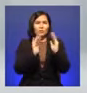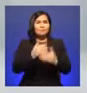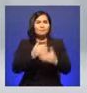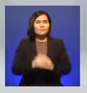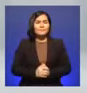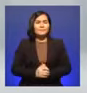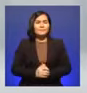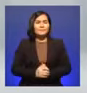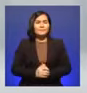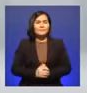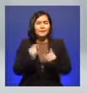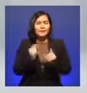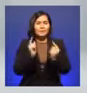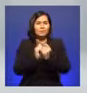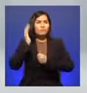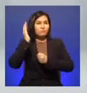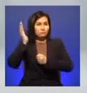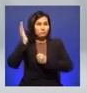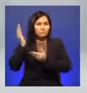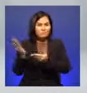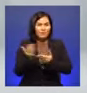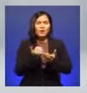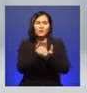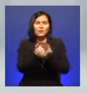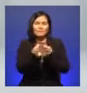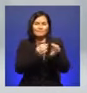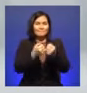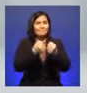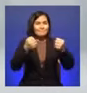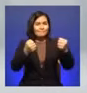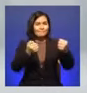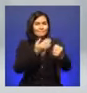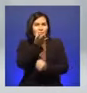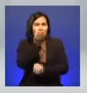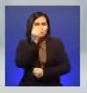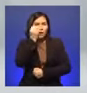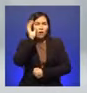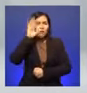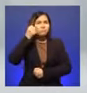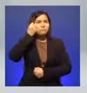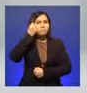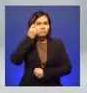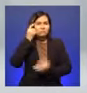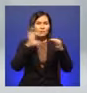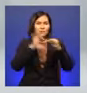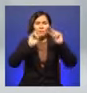นวิทยากรท่านต่อไปค่ะจะมาช่วยขยายให้เราเห็นว่าในเรื่องสิทธิสวัสดิการสำหรับก